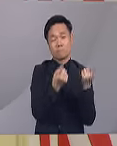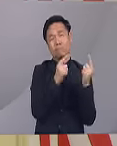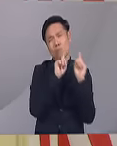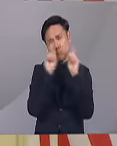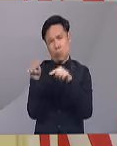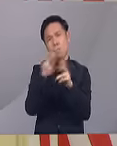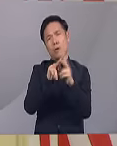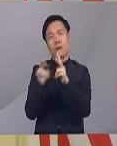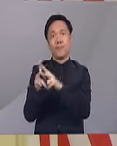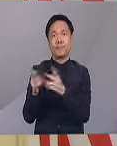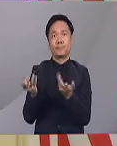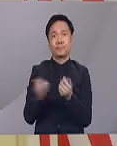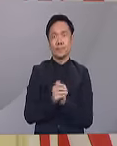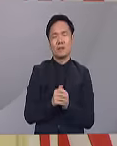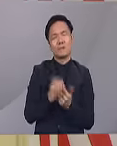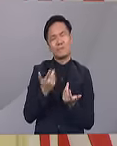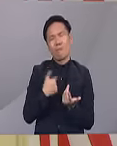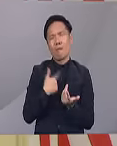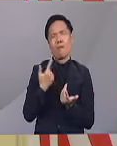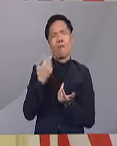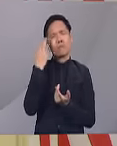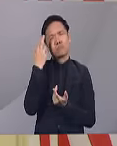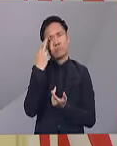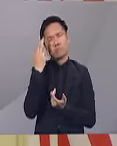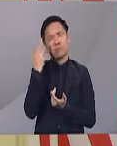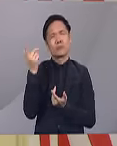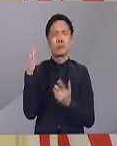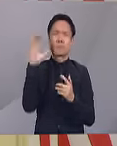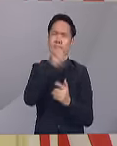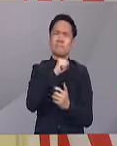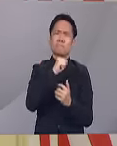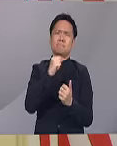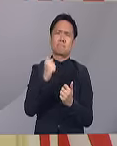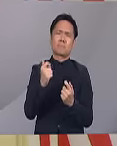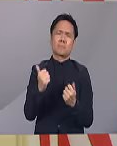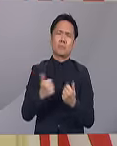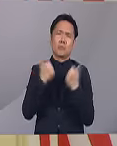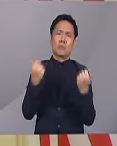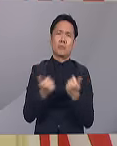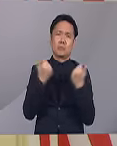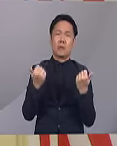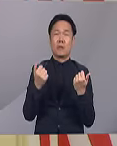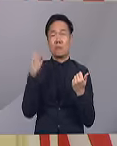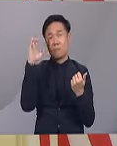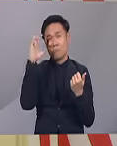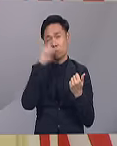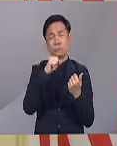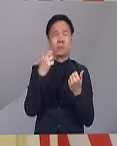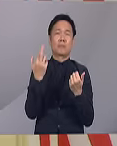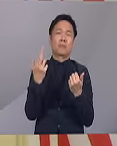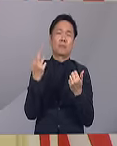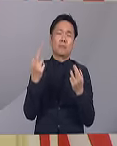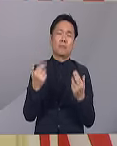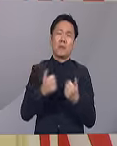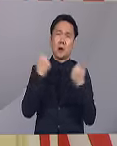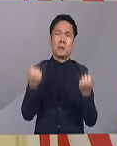juga. Mereka tentu miss hari raya ni. Kalau 28 hari bulan, dia kata dah miss tambah 3-4 hari hari raya. Suasana hari